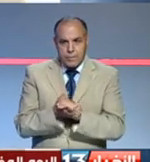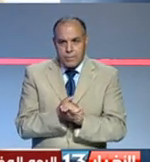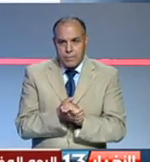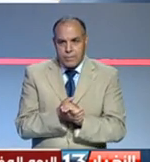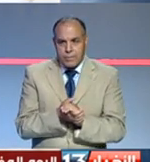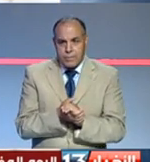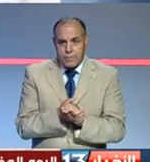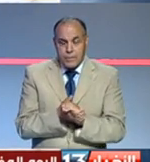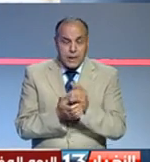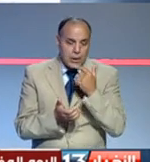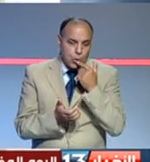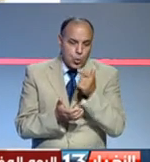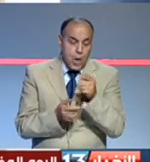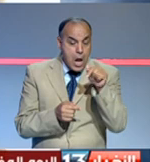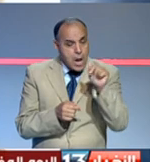والله